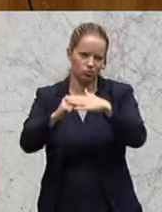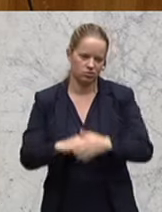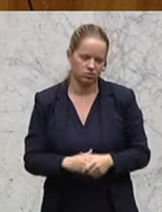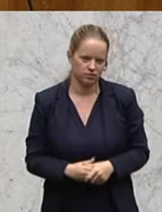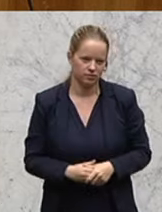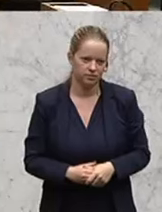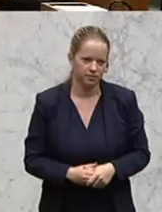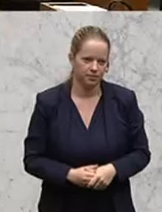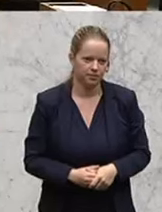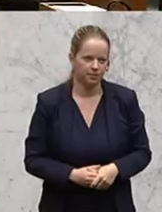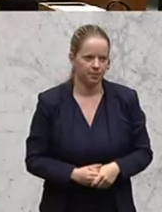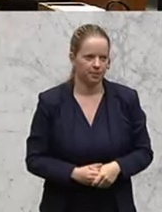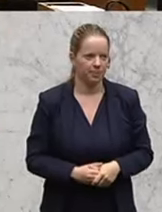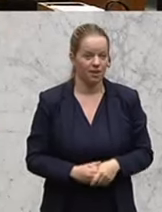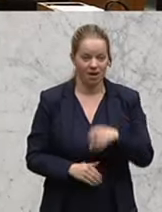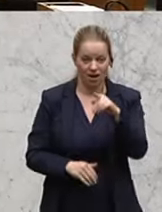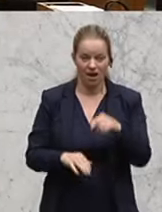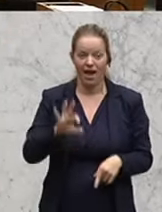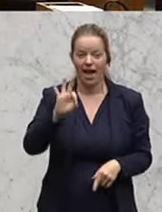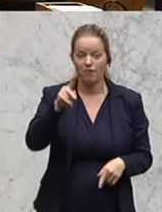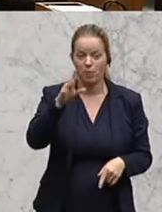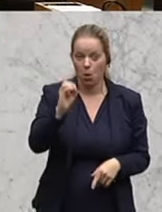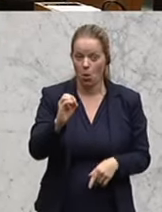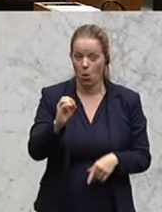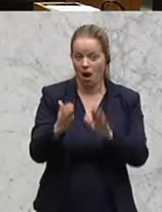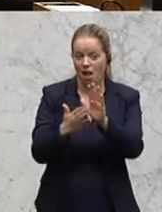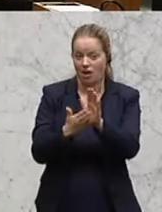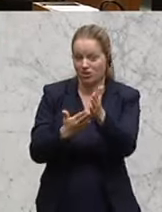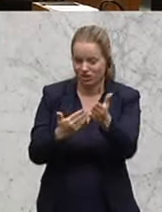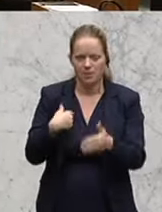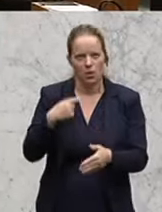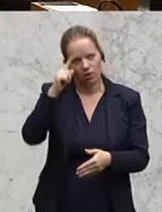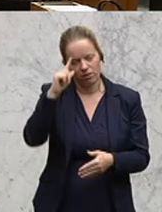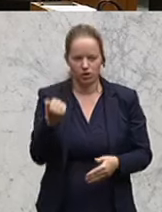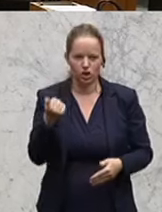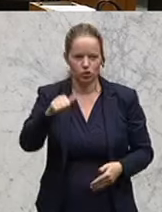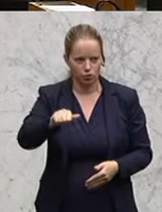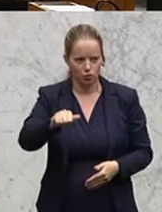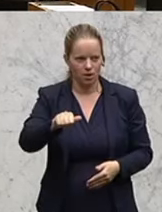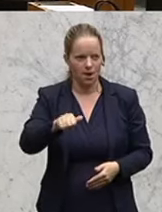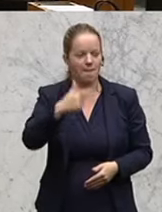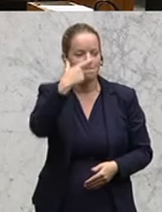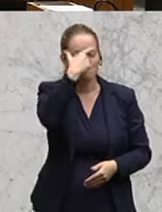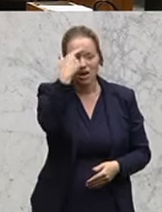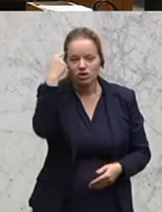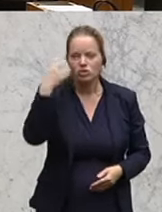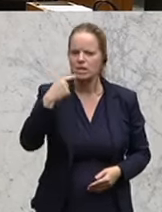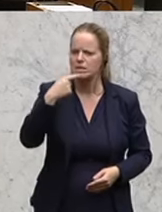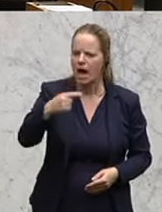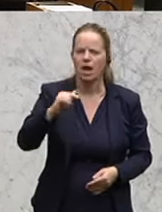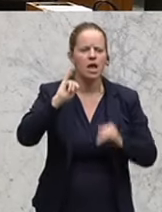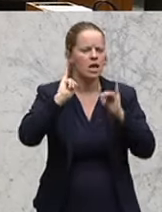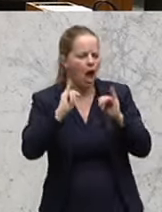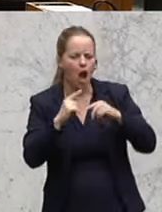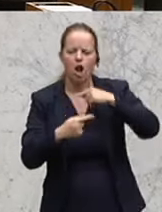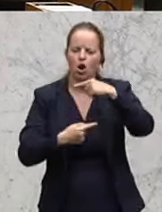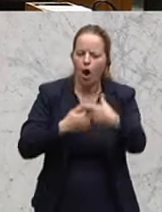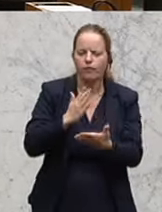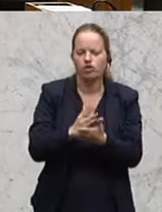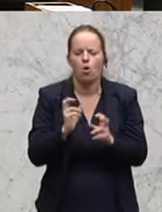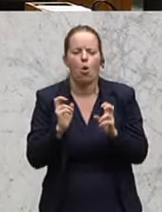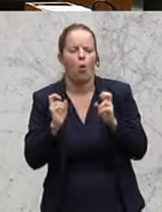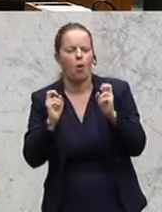Und bevor die FPÖ hier klatscht, muss ich noch einen Gedanken draufsetzen. Die Menschen, die sagen, ja, es läuft eh okay in